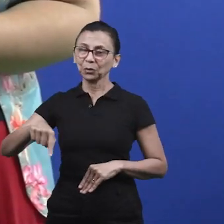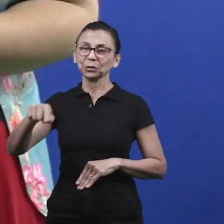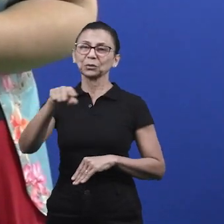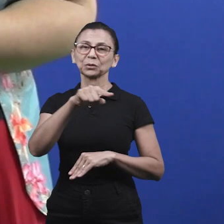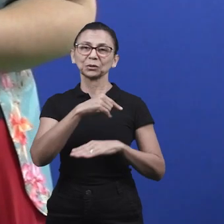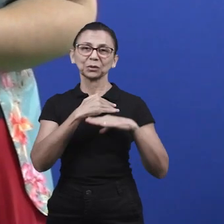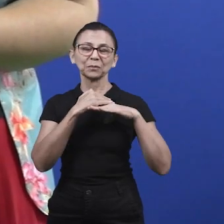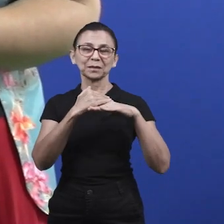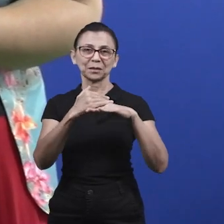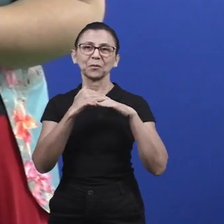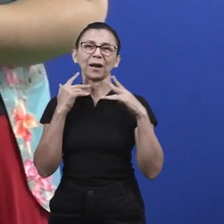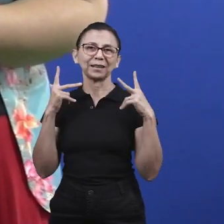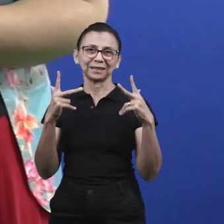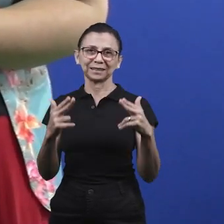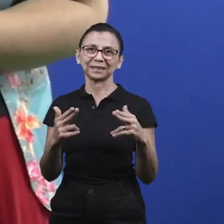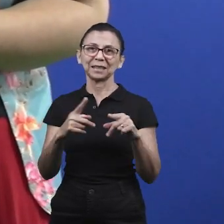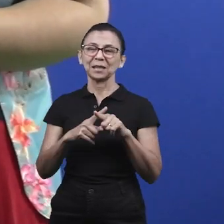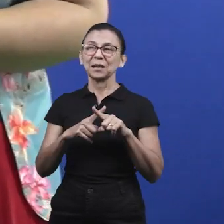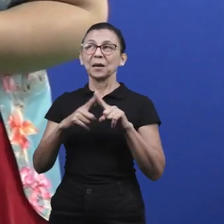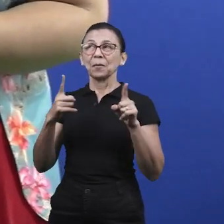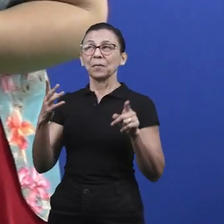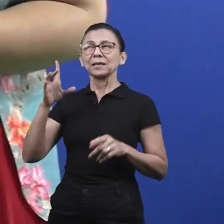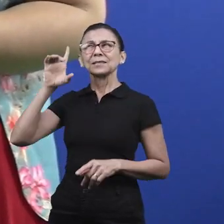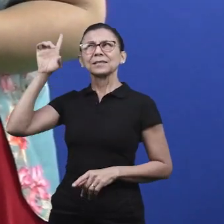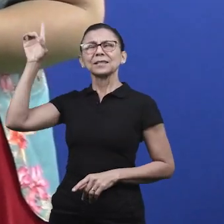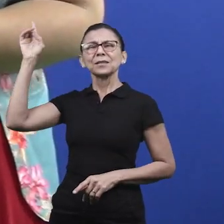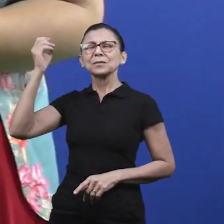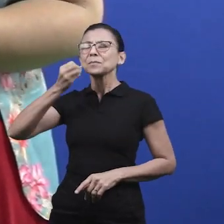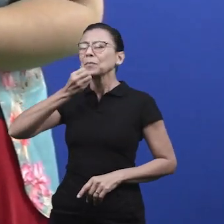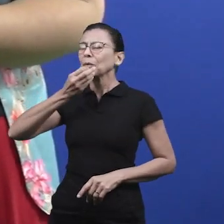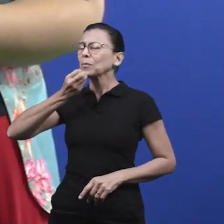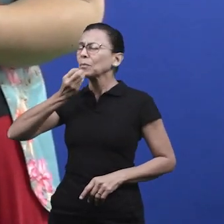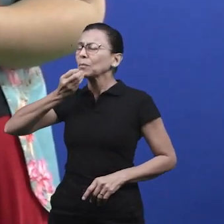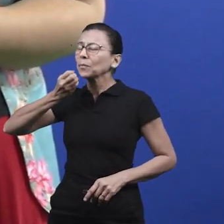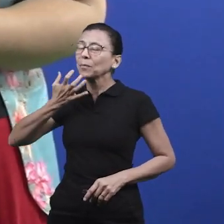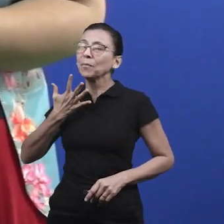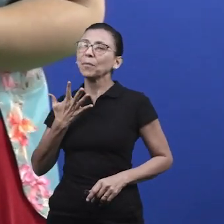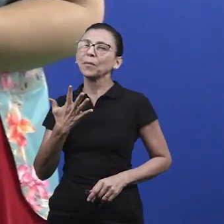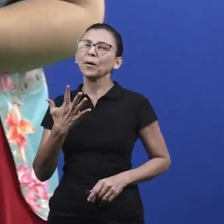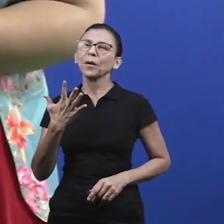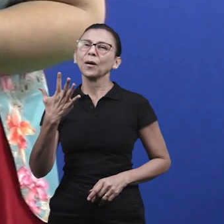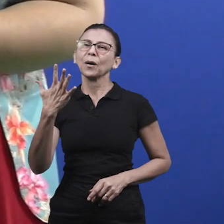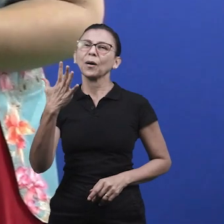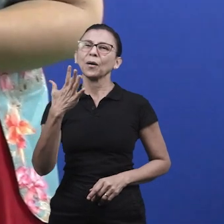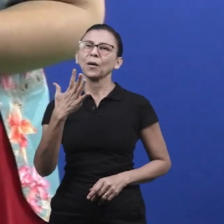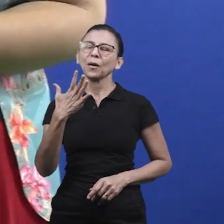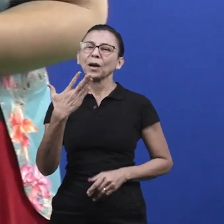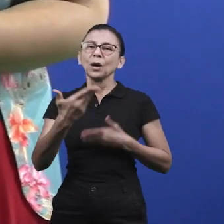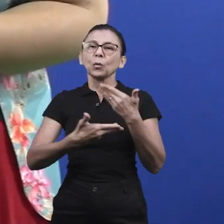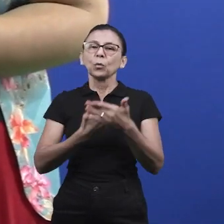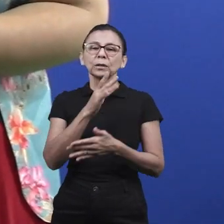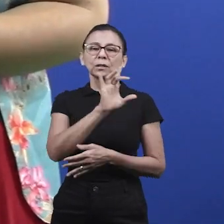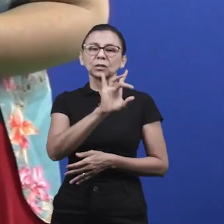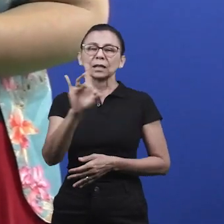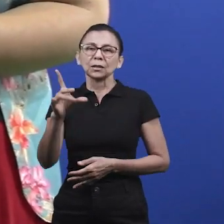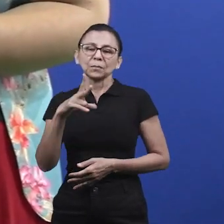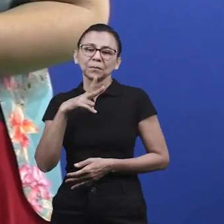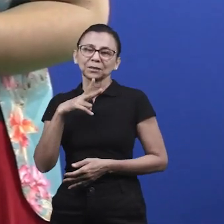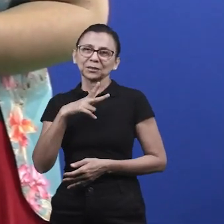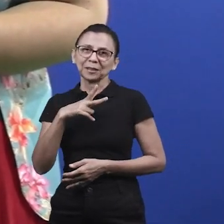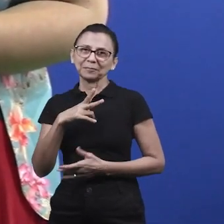sommes égaux. Mais lui, dans son infinie bonté, nous traite de manière particulière. La paix du Seigneur